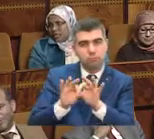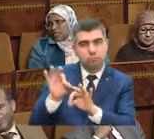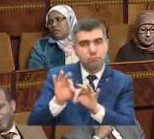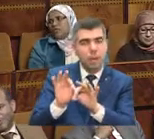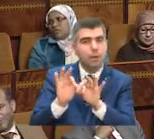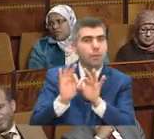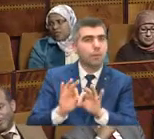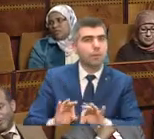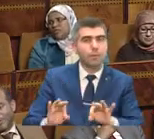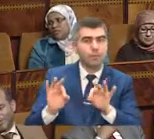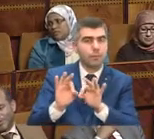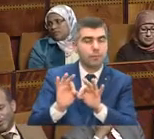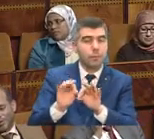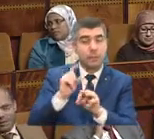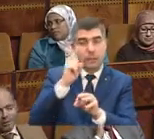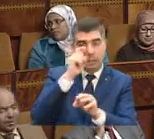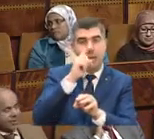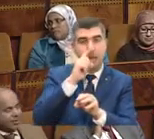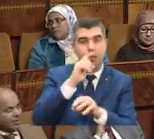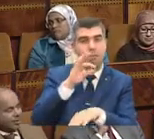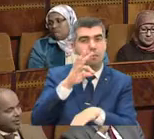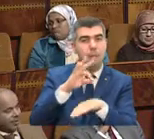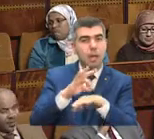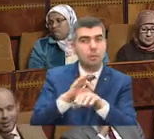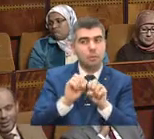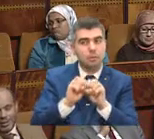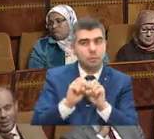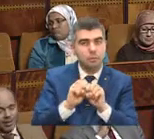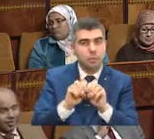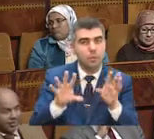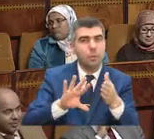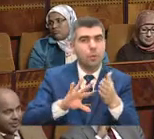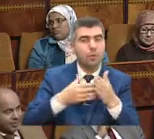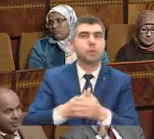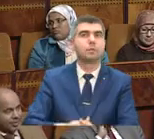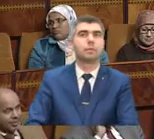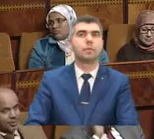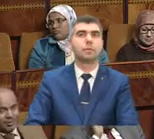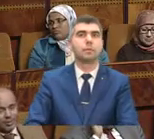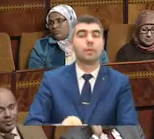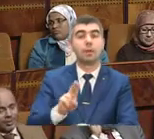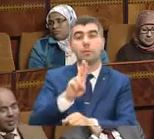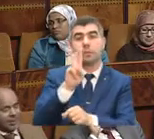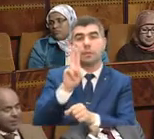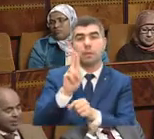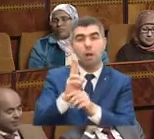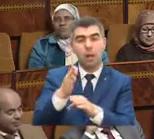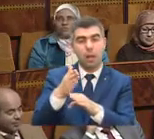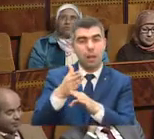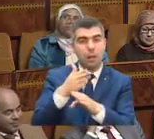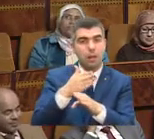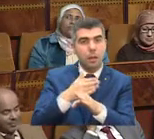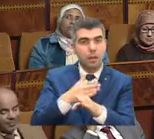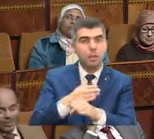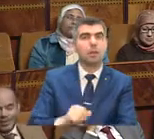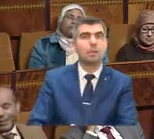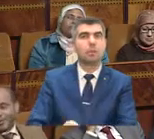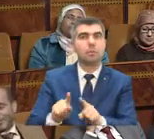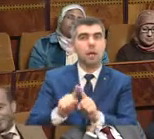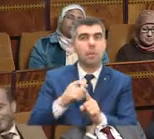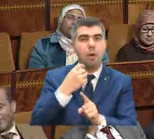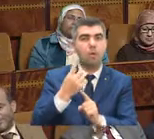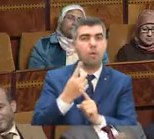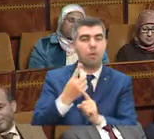يندر بكارثة إنسانية. السيدة كاتبة الدولة في السؤال السابق ديالنا كنتي قلتي لنا غيكون واحد المخطط